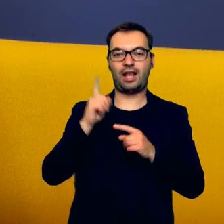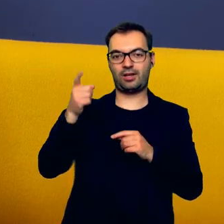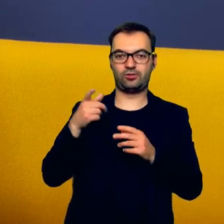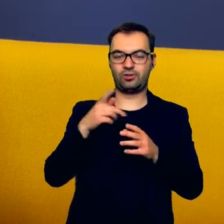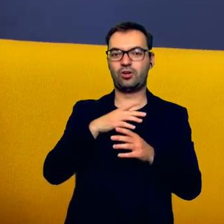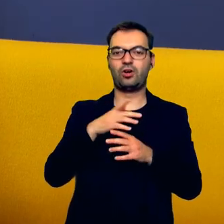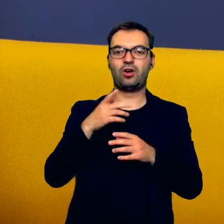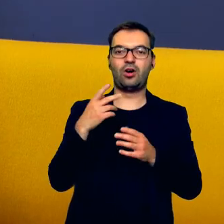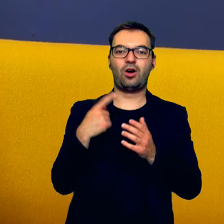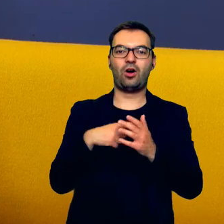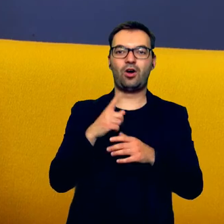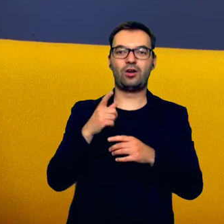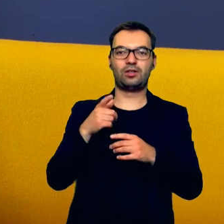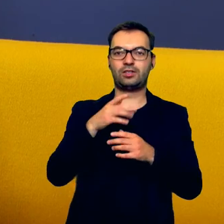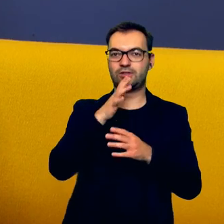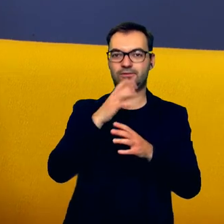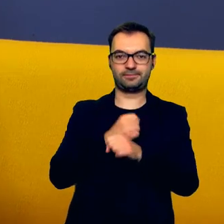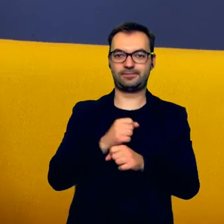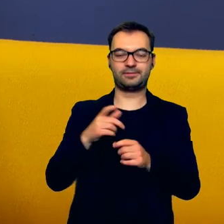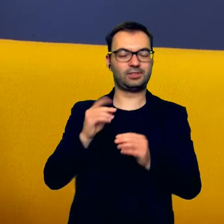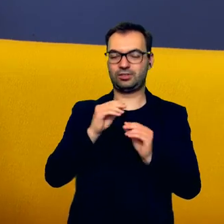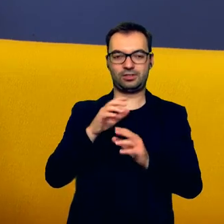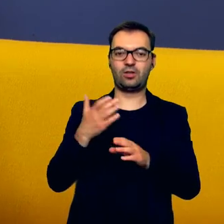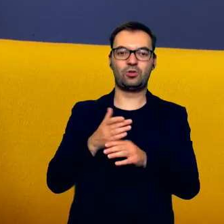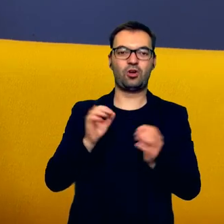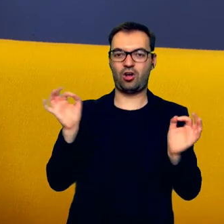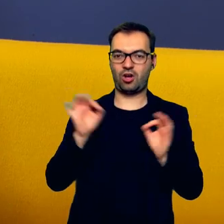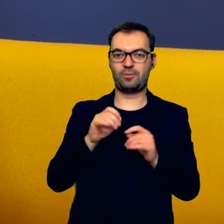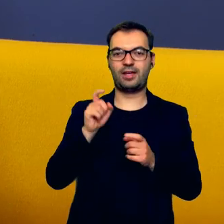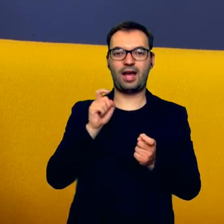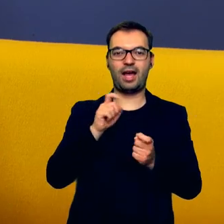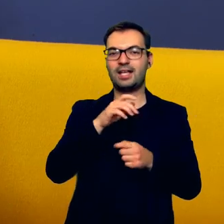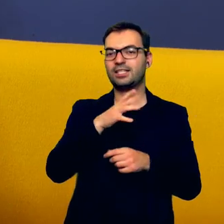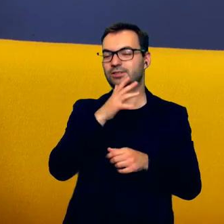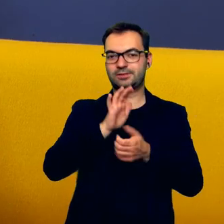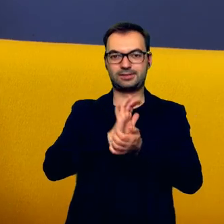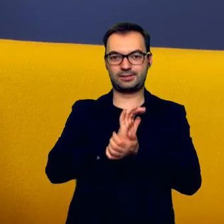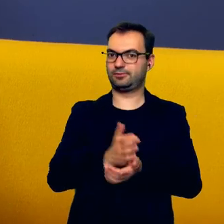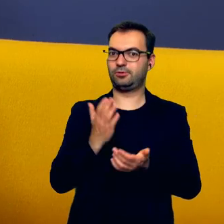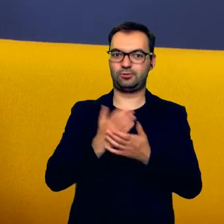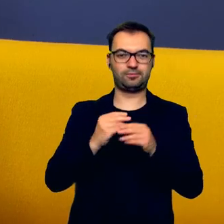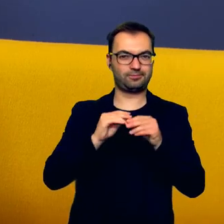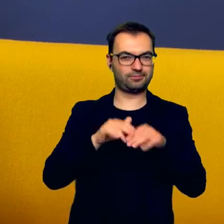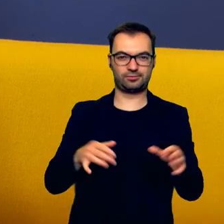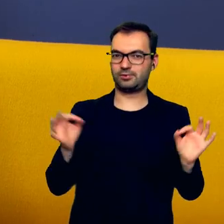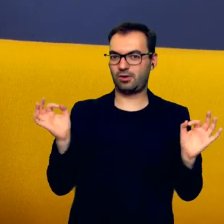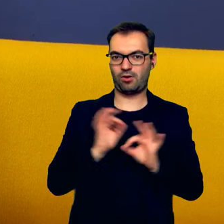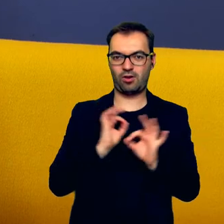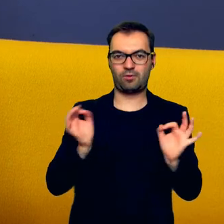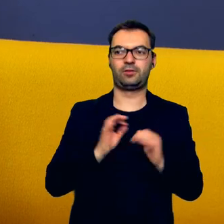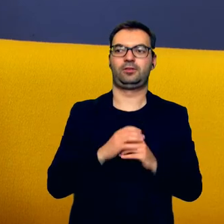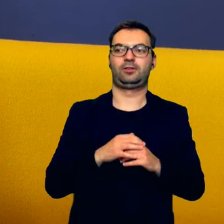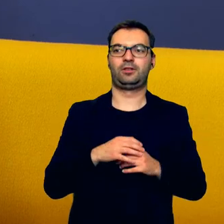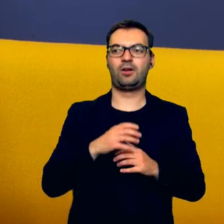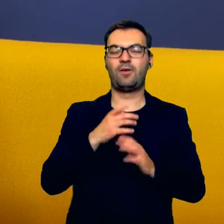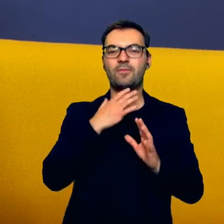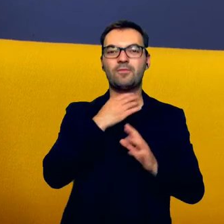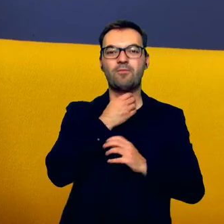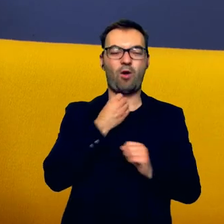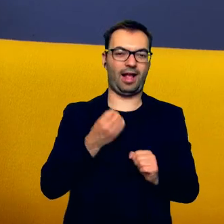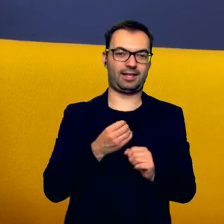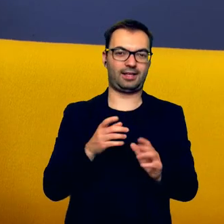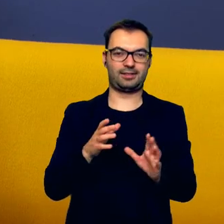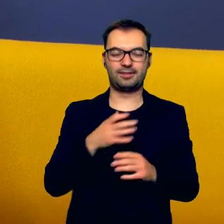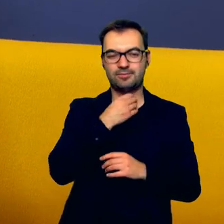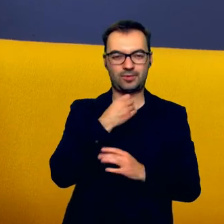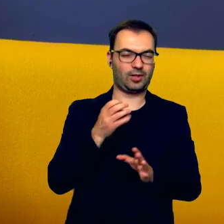daleko do tego, ale już potworny, już antysemityzm potworny daje o sobie znać. Pogarda wobec